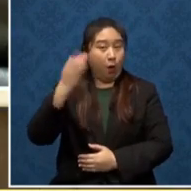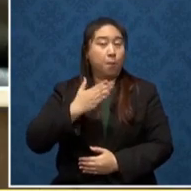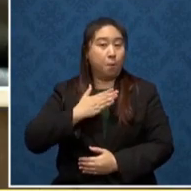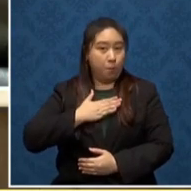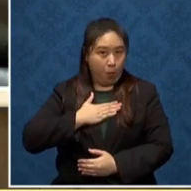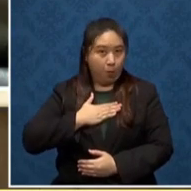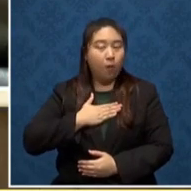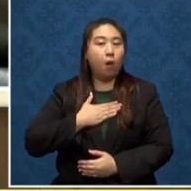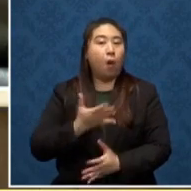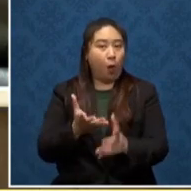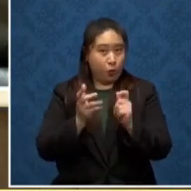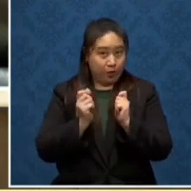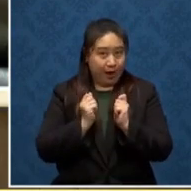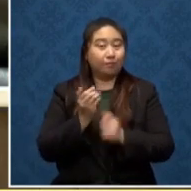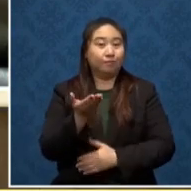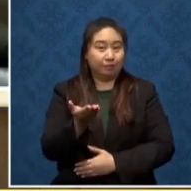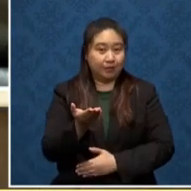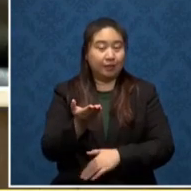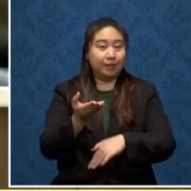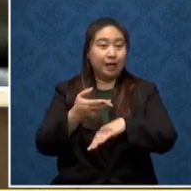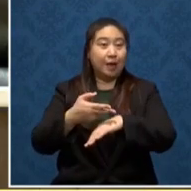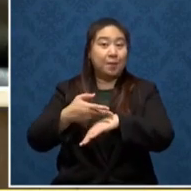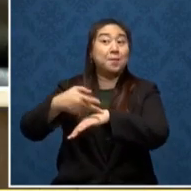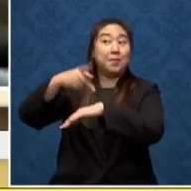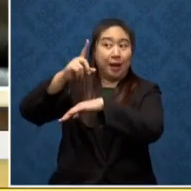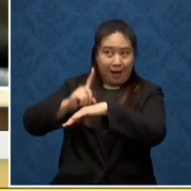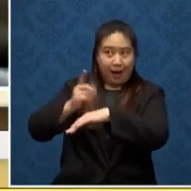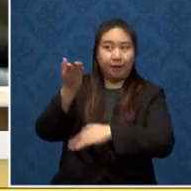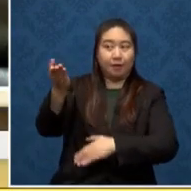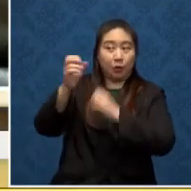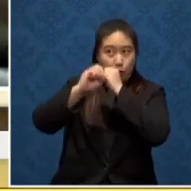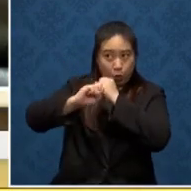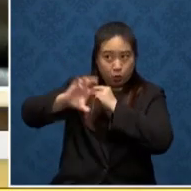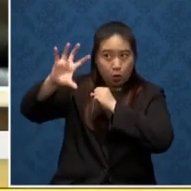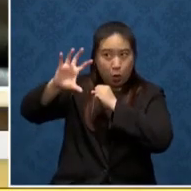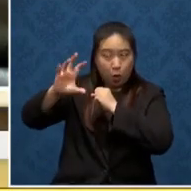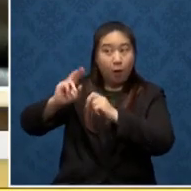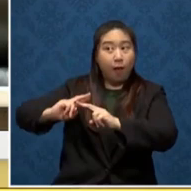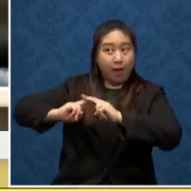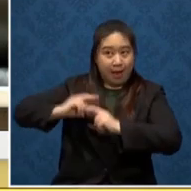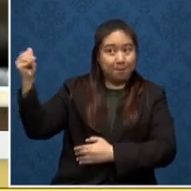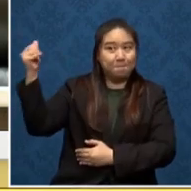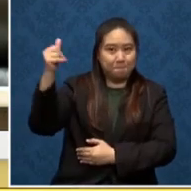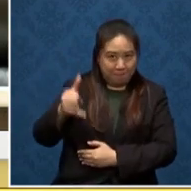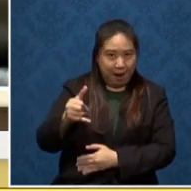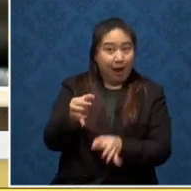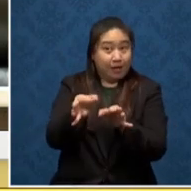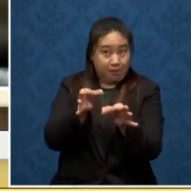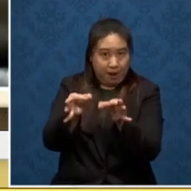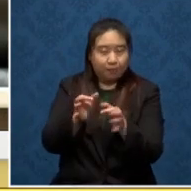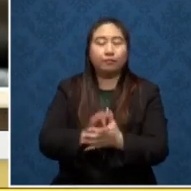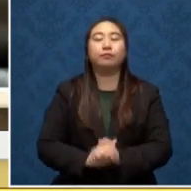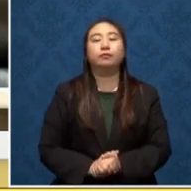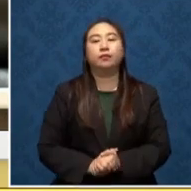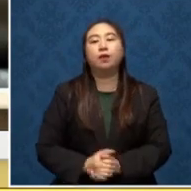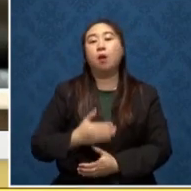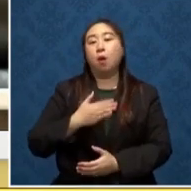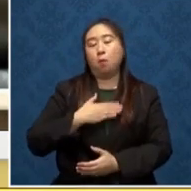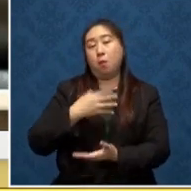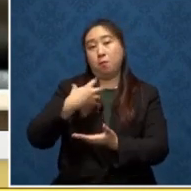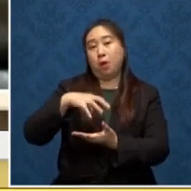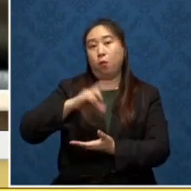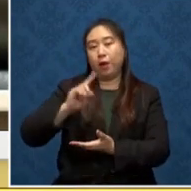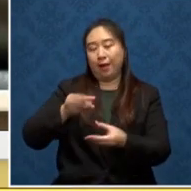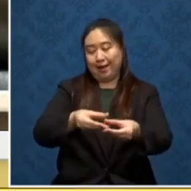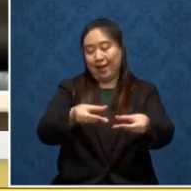าต่ากนท่านประฐานกกกต.ช. เองได้มาชี Luıyorumโปายงเร transcurasาr าย ง ปจำปรี